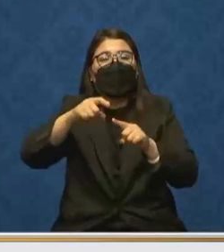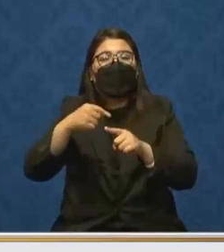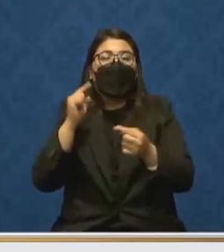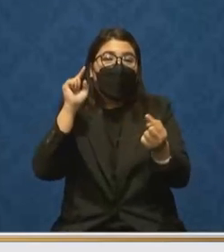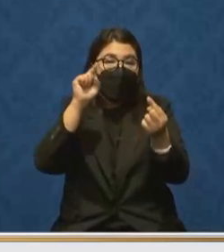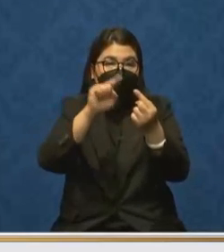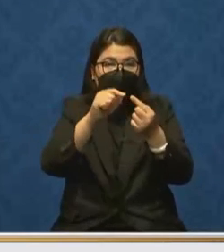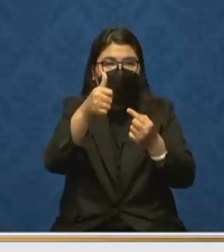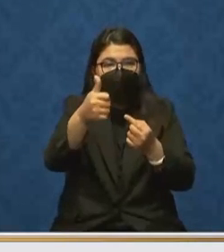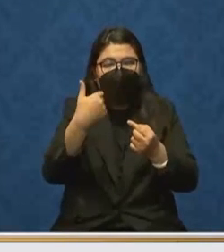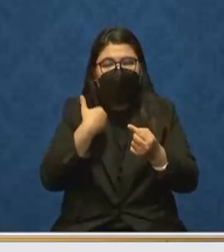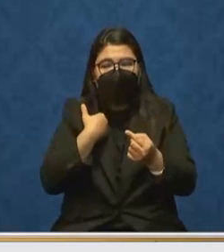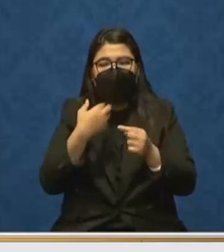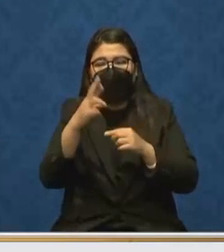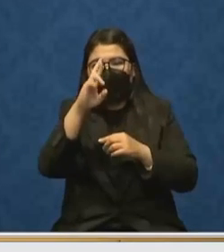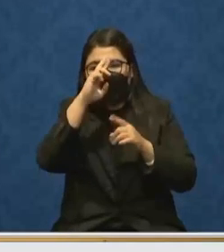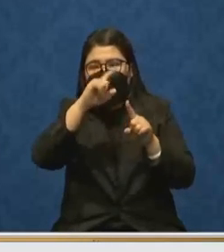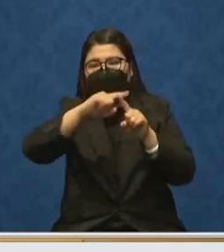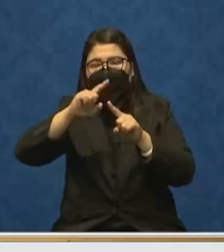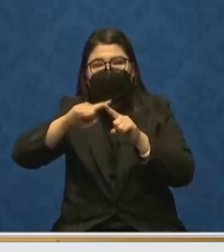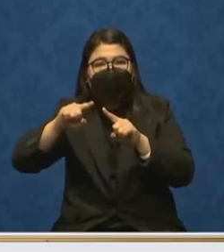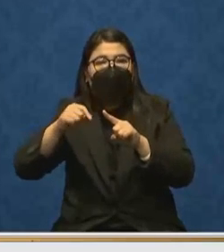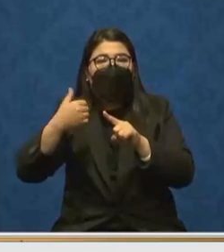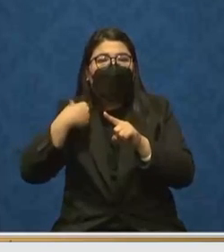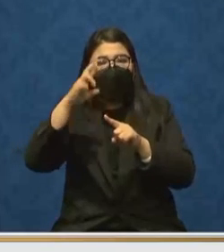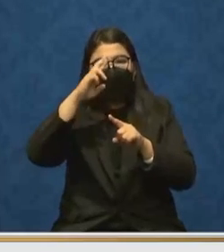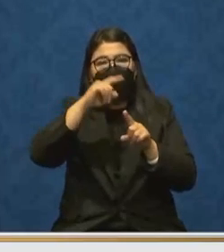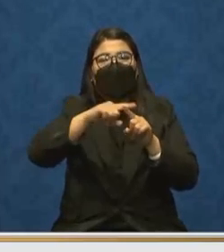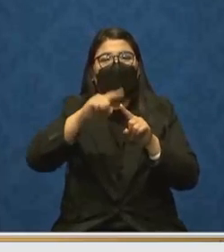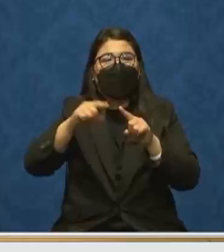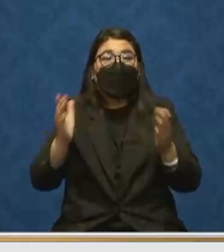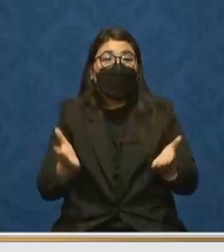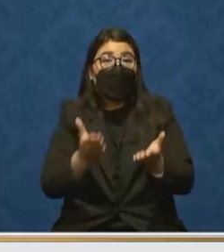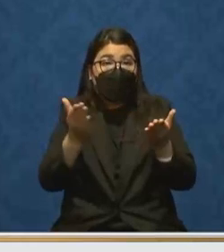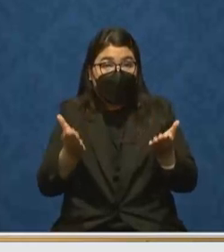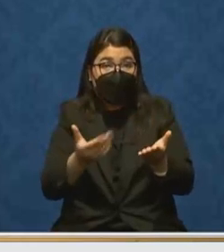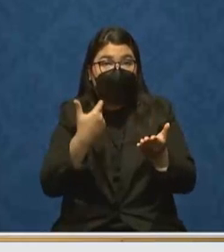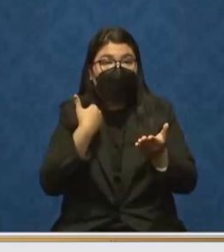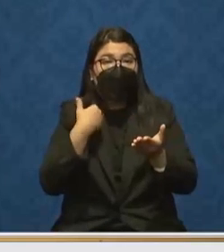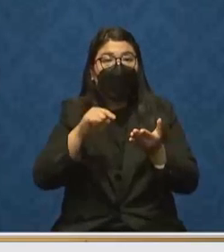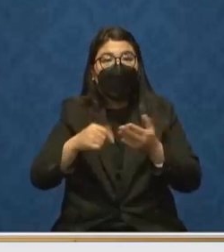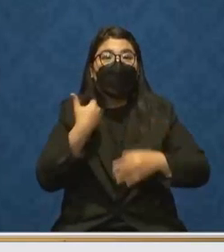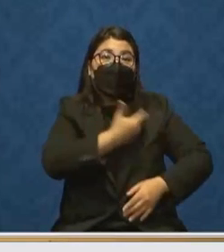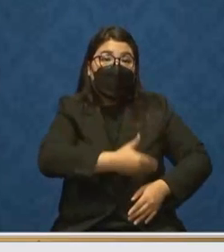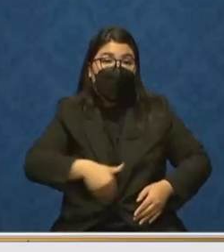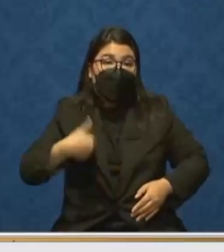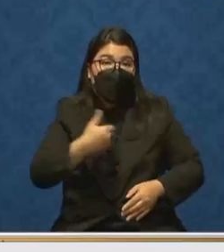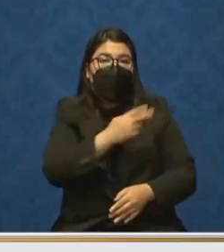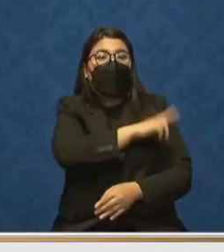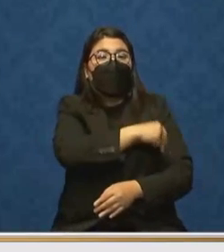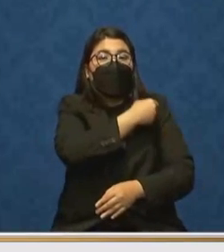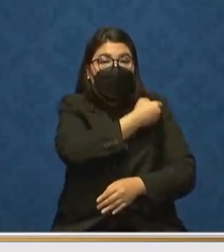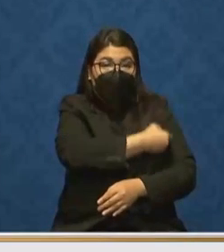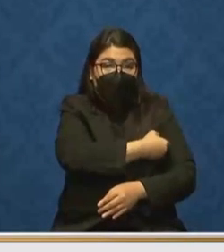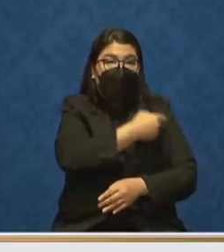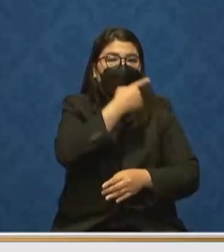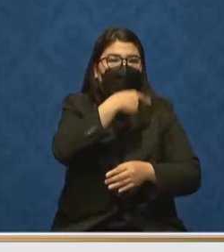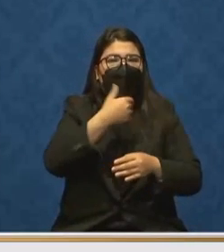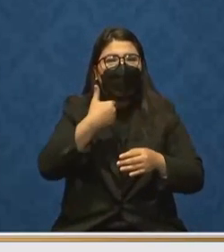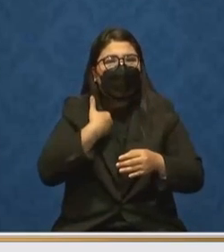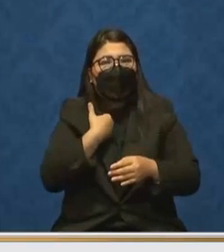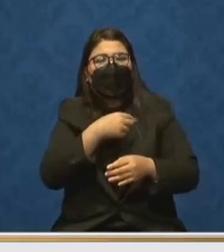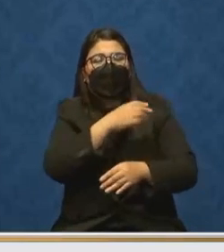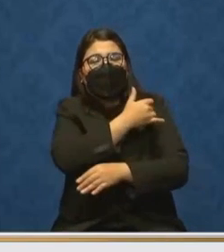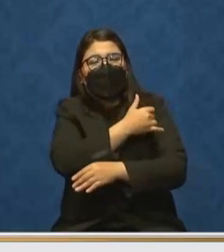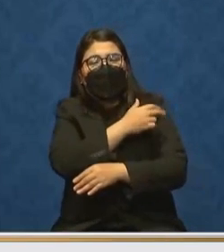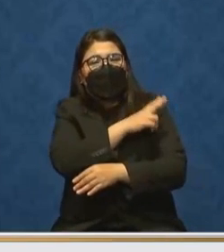การณ์การแพร่ระบาดของโรคอุบัติใหม่และอุบัติซ้ำส่งเสริมระบบบริหารจัดการด้านสุขภาพการแพทย์แผนไทยการแพทย์ผสมผสานการสร้